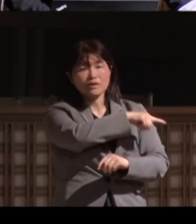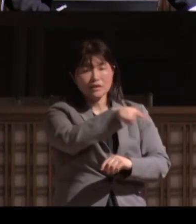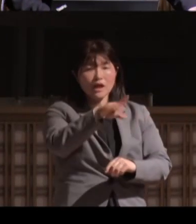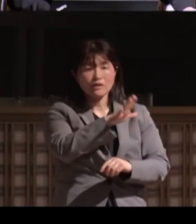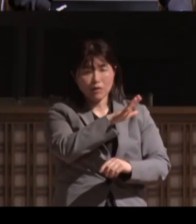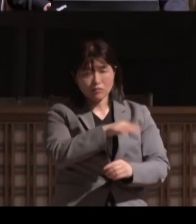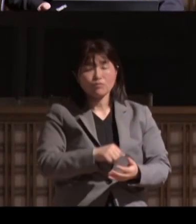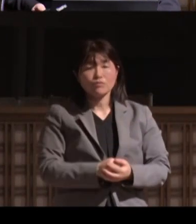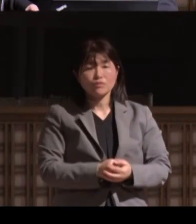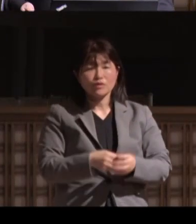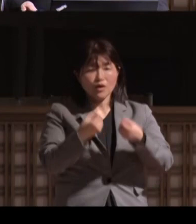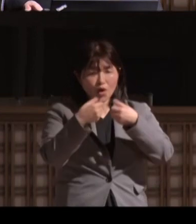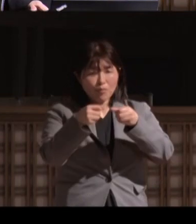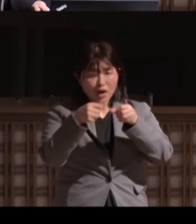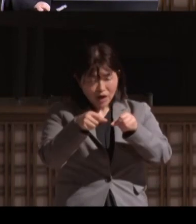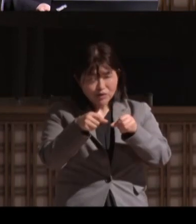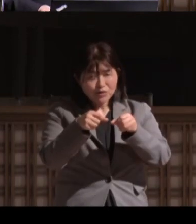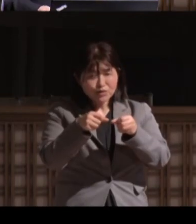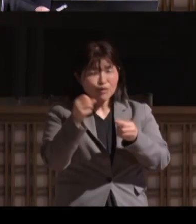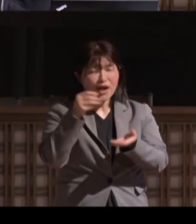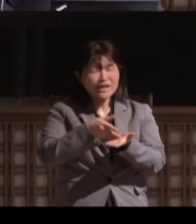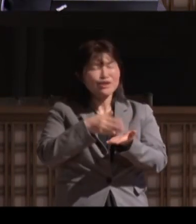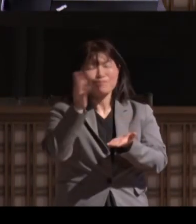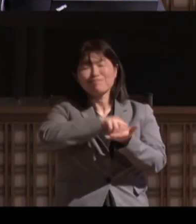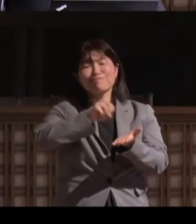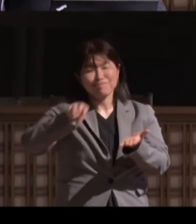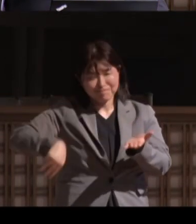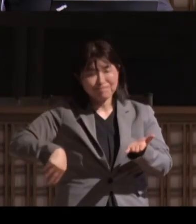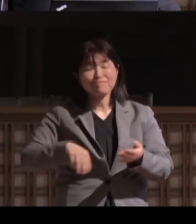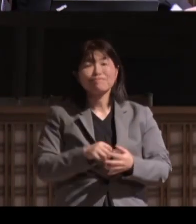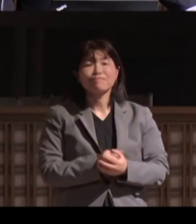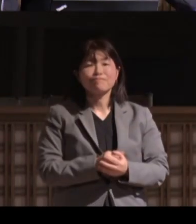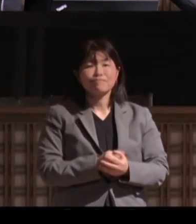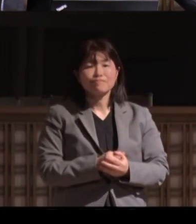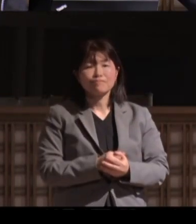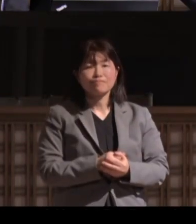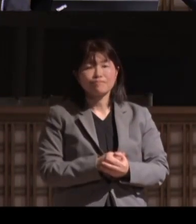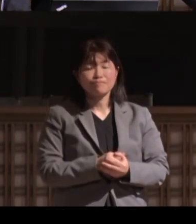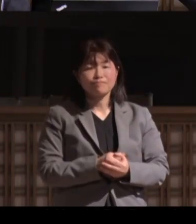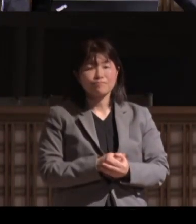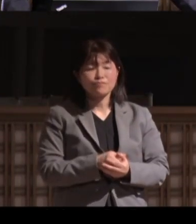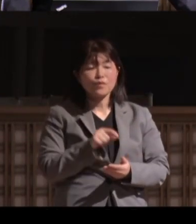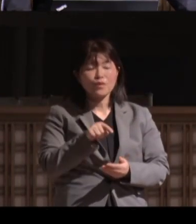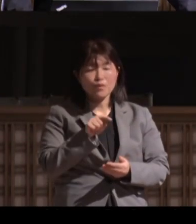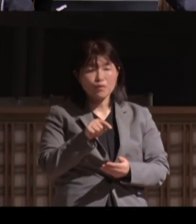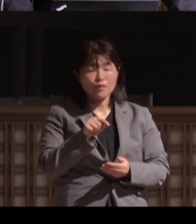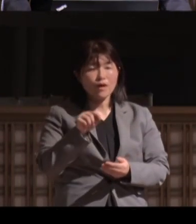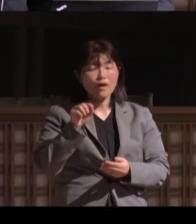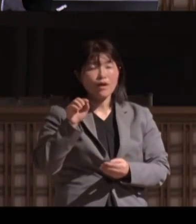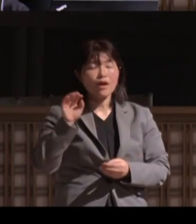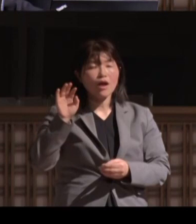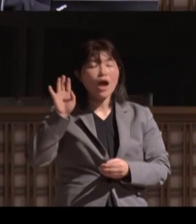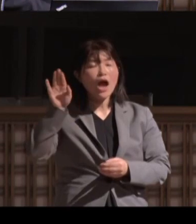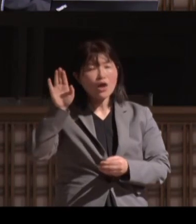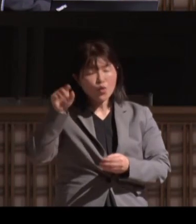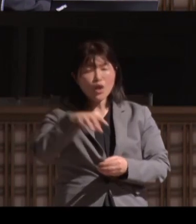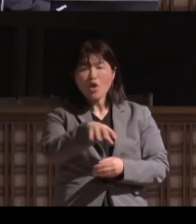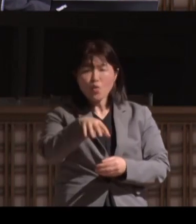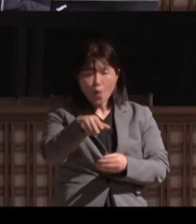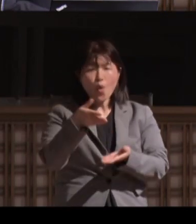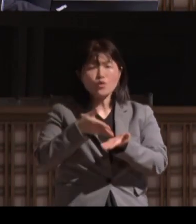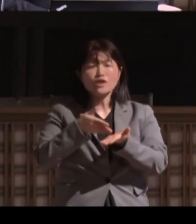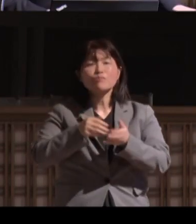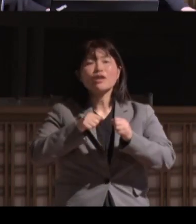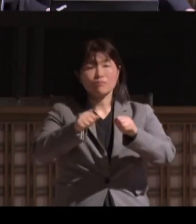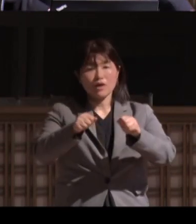おりますえ細かくは説明しいたしませんえこちらちょっとあの後でえどこかっていうのはお伝えしますので